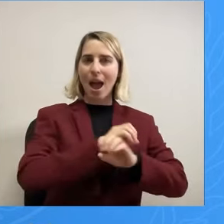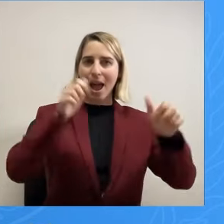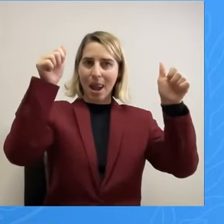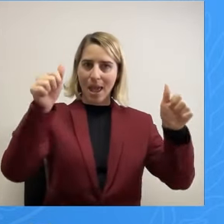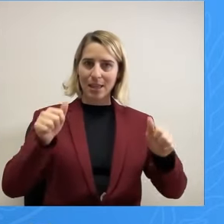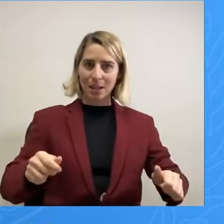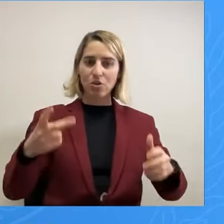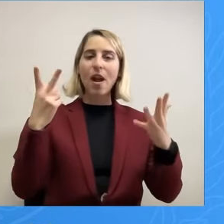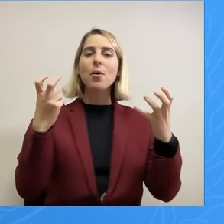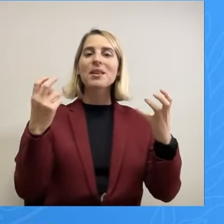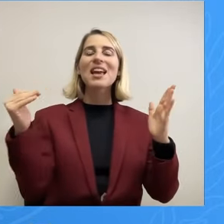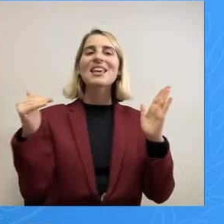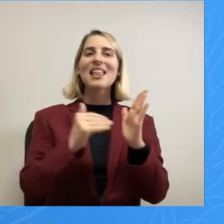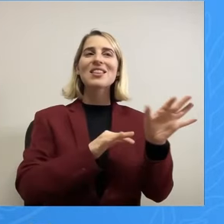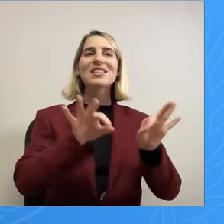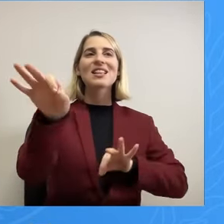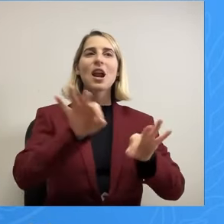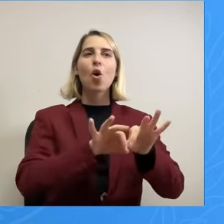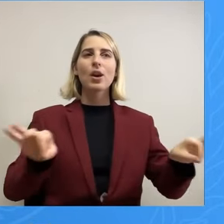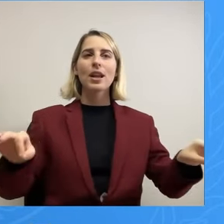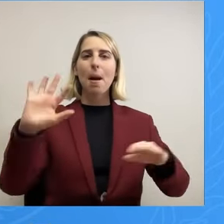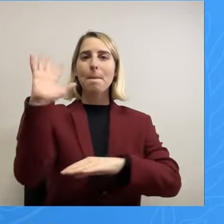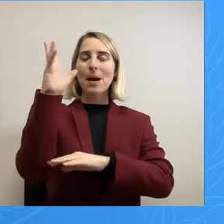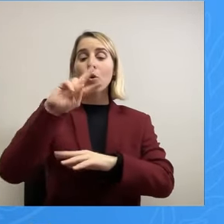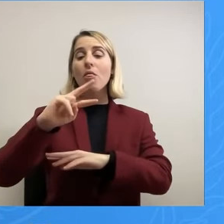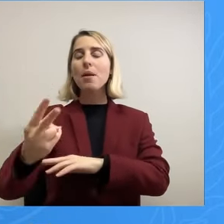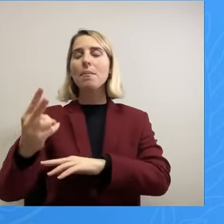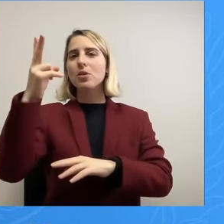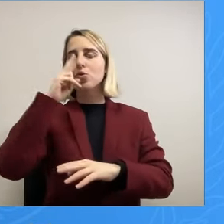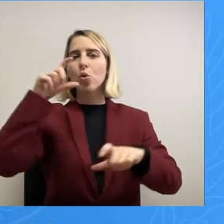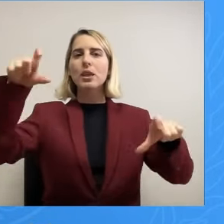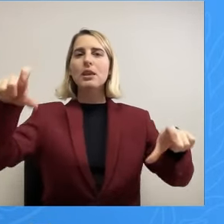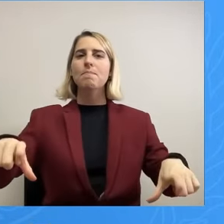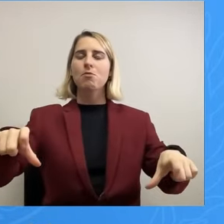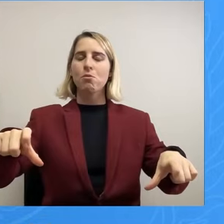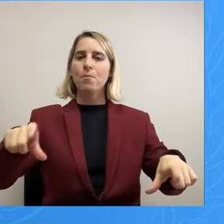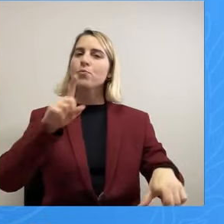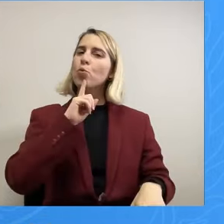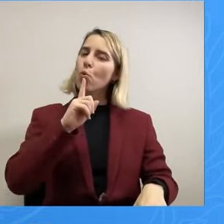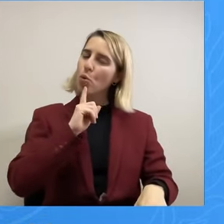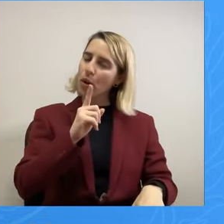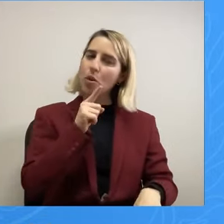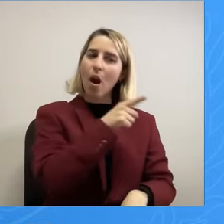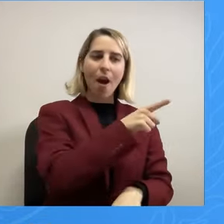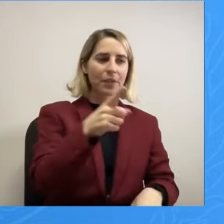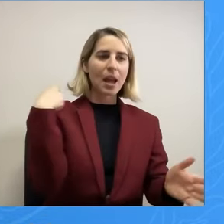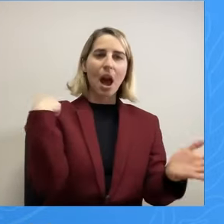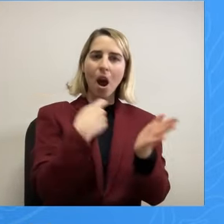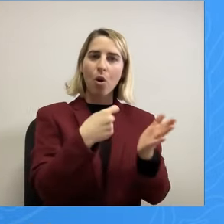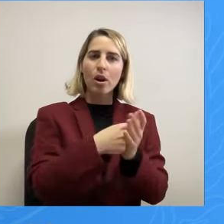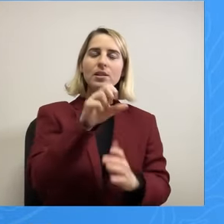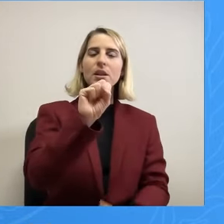τετραγωνικά επιχειρηματικό πάρκο δίπλα από το γήπεδο. Το ίδιο τρέχουν και αυτοί που έχουν αγοράσει τον